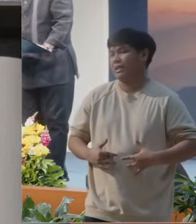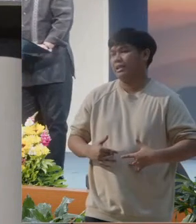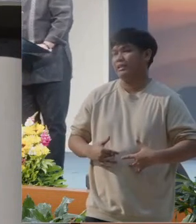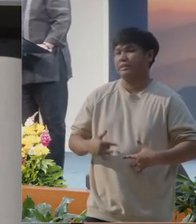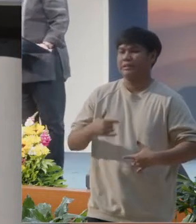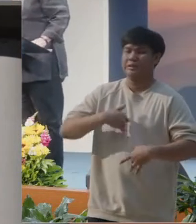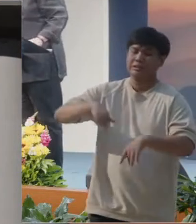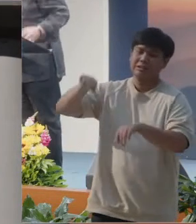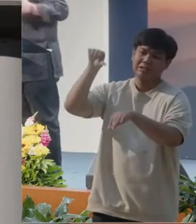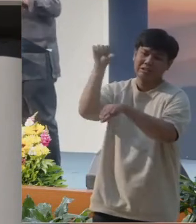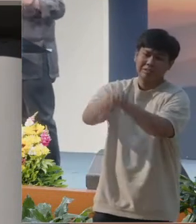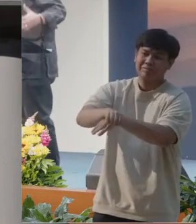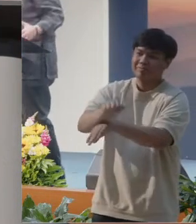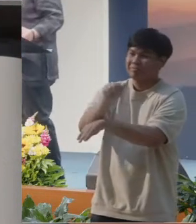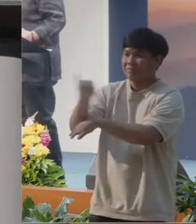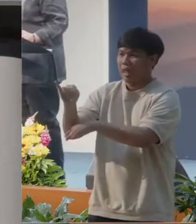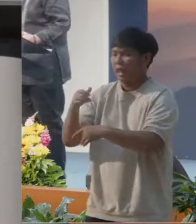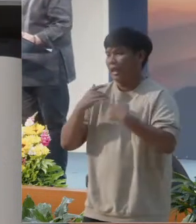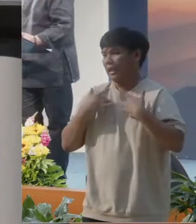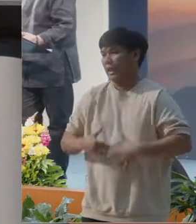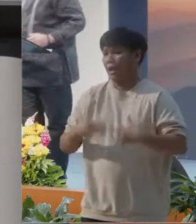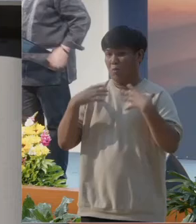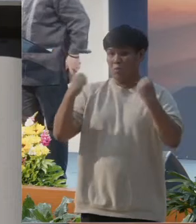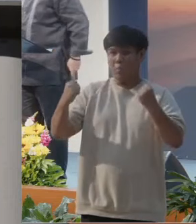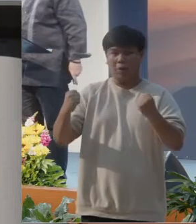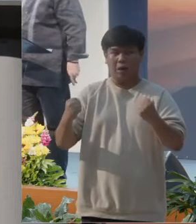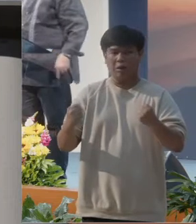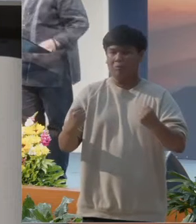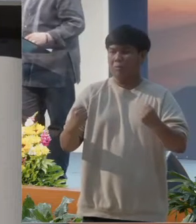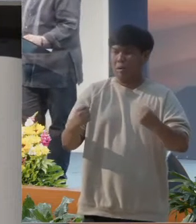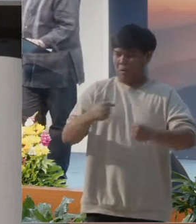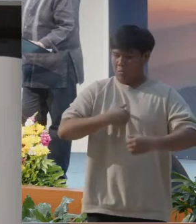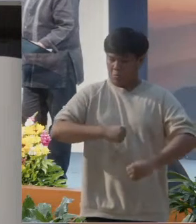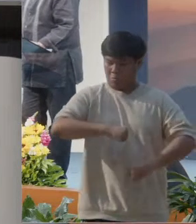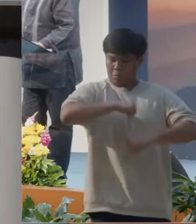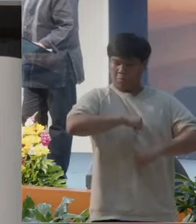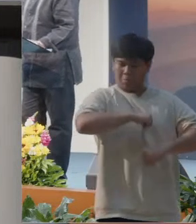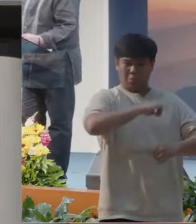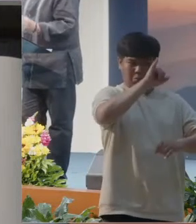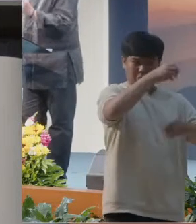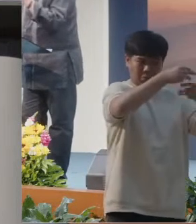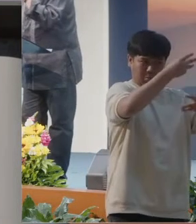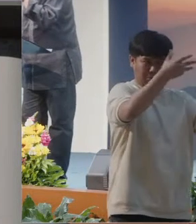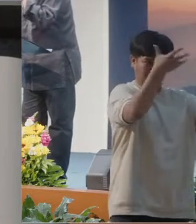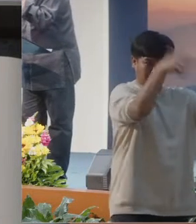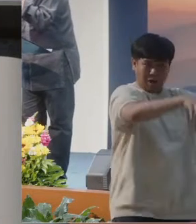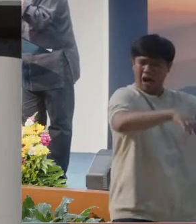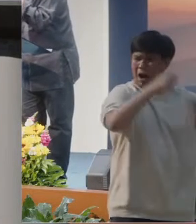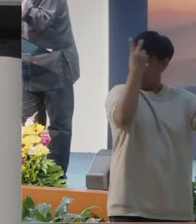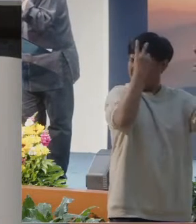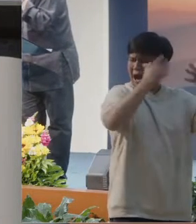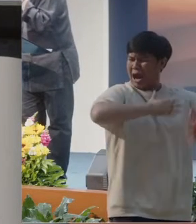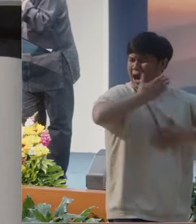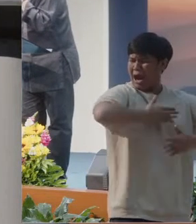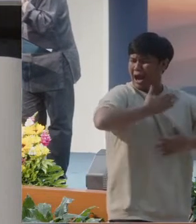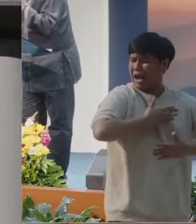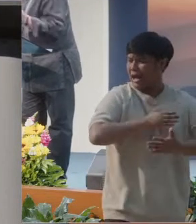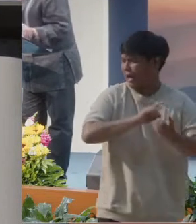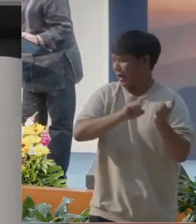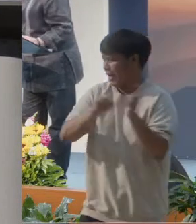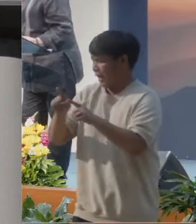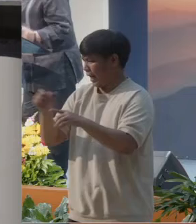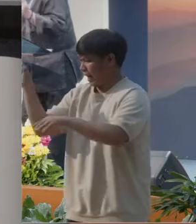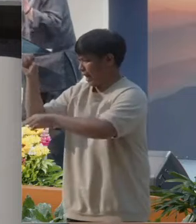melted. Natunaw ang kalakasan ng loob nila nung sila'y natalo. Sa laking kahihiyan. Ano po ang sabi sa verse